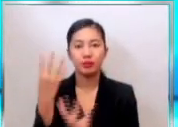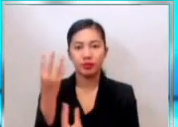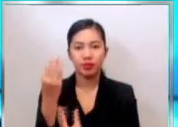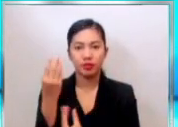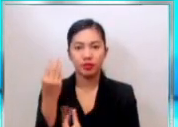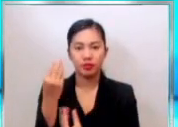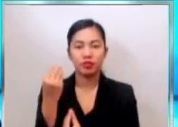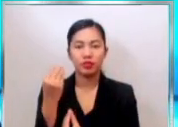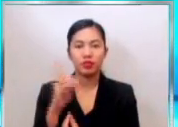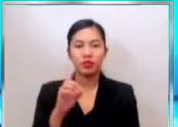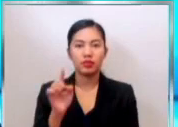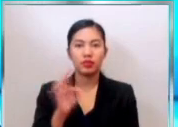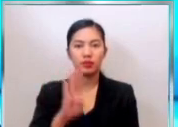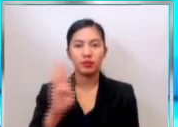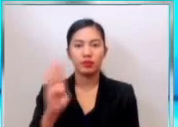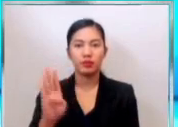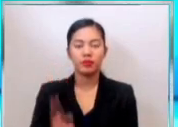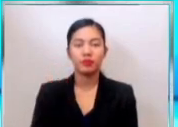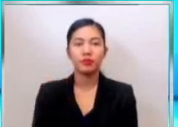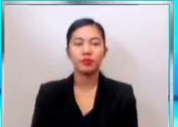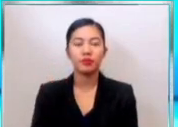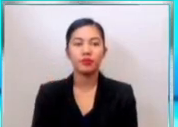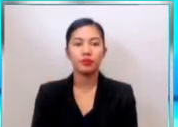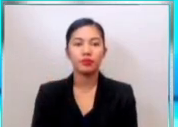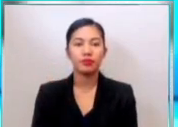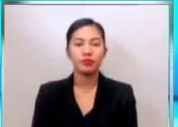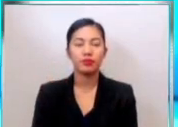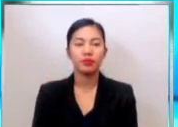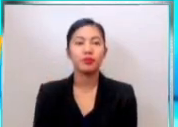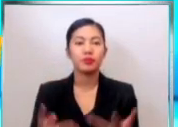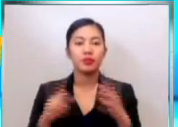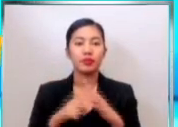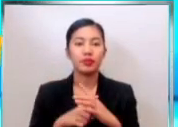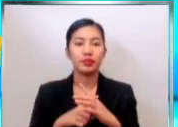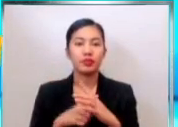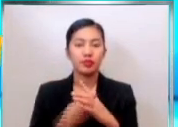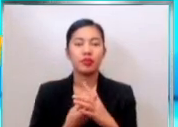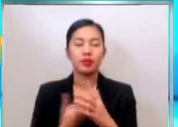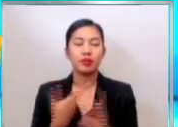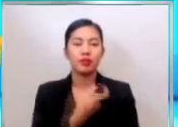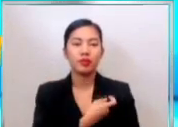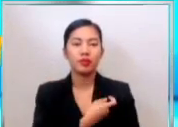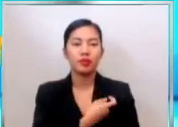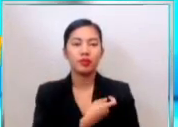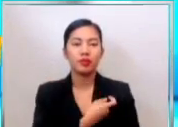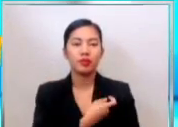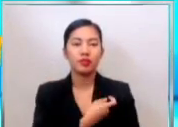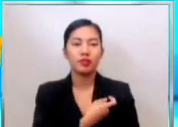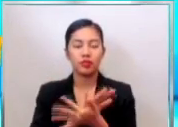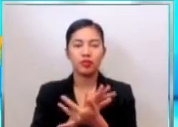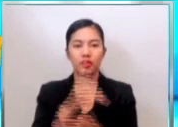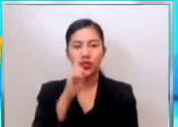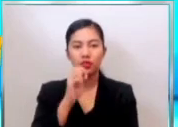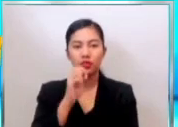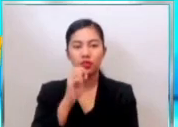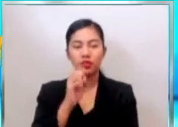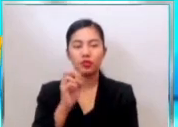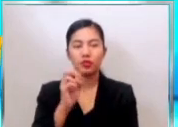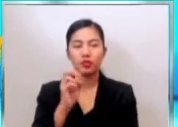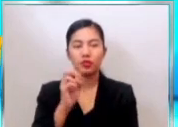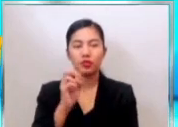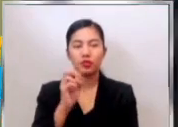Mark? Sinimulan na rin, Rafi, ang pagbabakuna kontra COVID-19 sa mga edad 12 hanggang 17 sa lungsod ng San